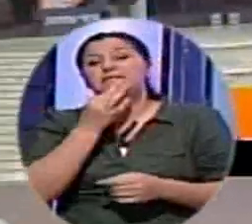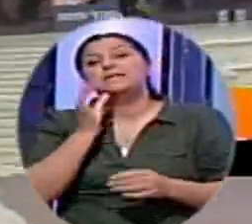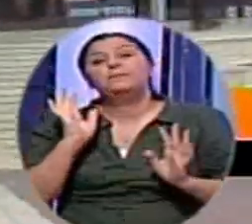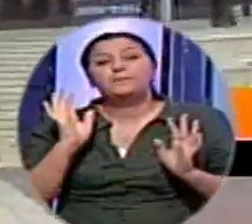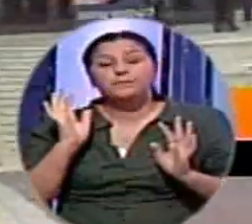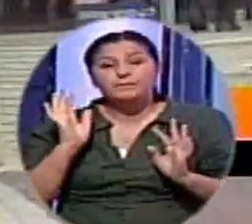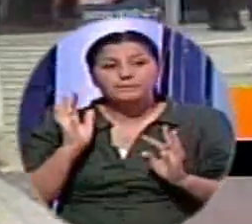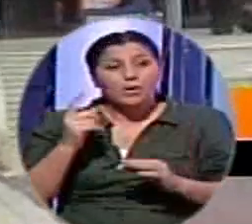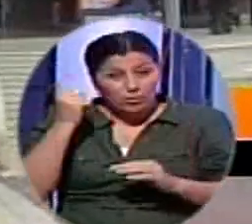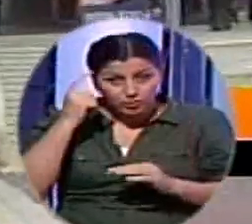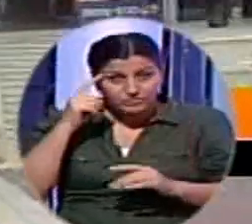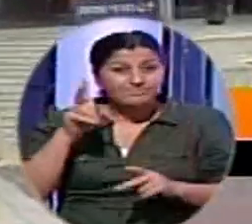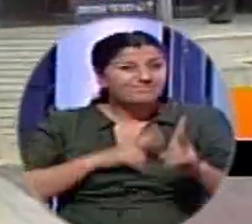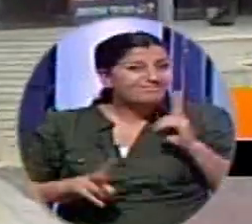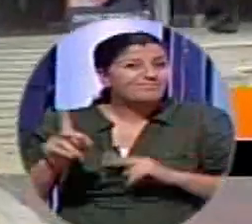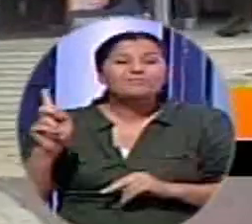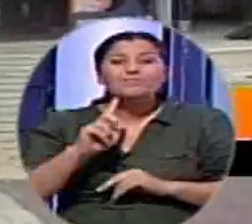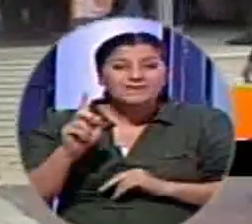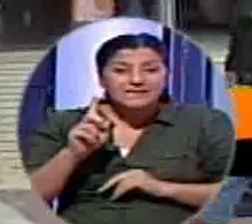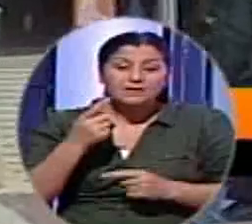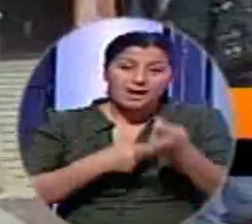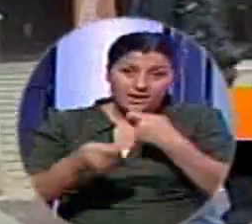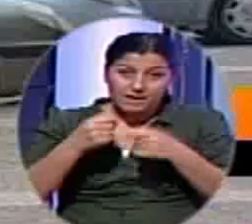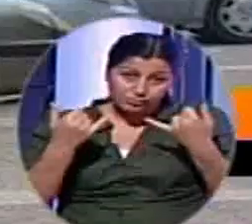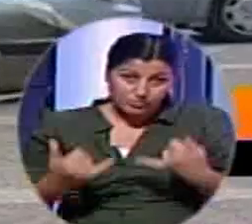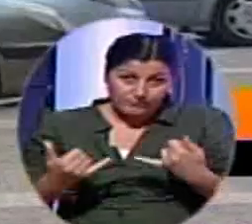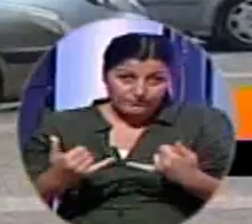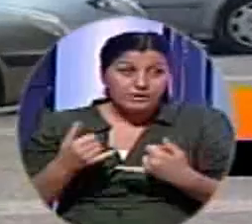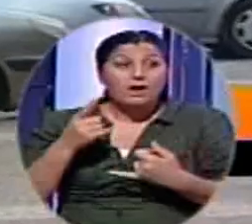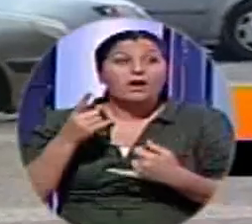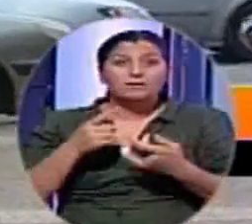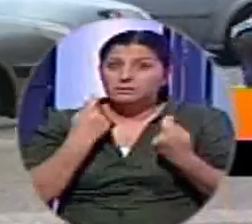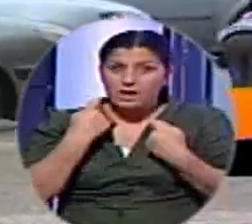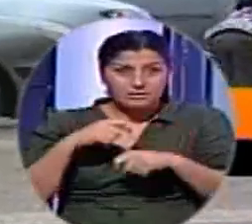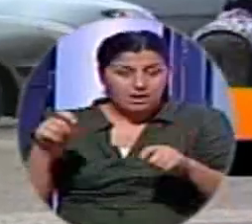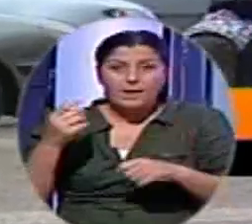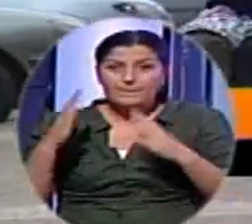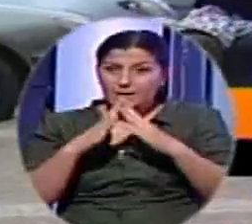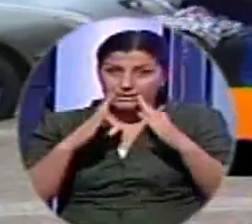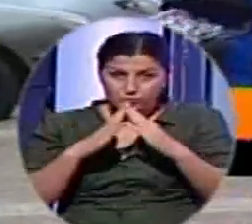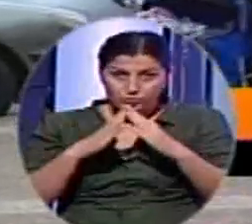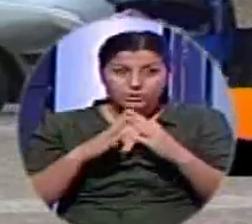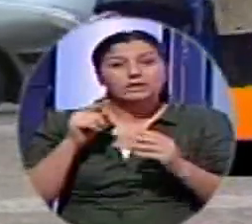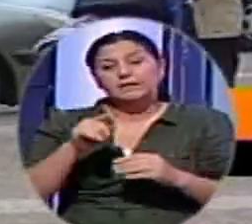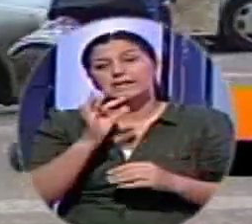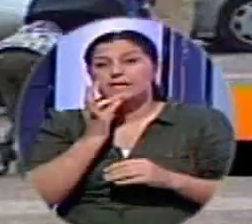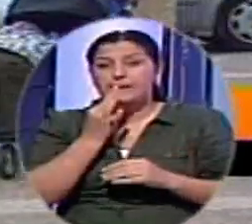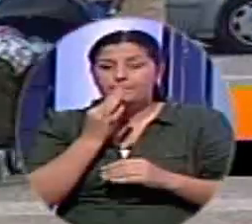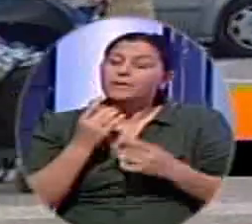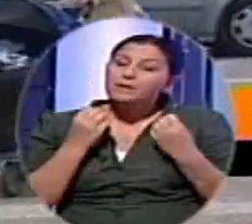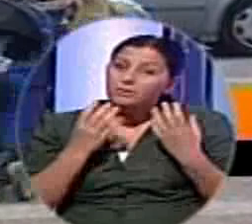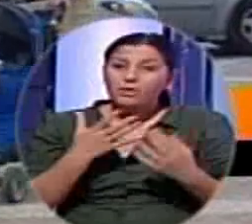הם הנפגעים המרכזיים של האקלים הכלכלי הנוכחי ועלייה במחירי הדיור. אנחנו מכוונים באופן